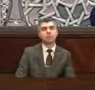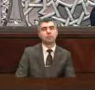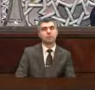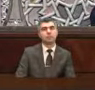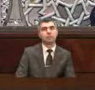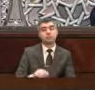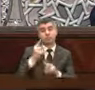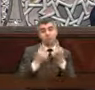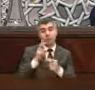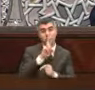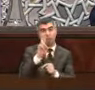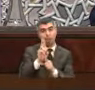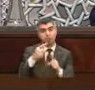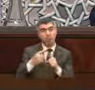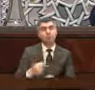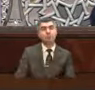هل هناك تعقيب اضافي اخر؟